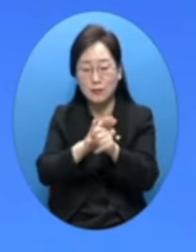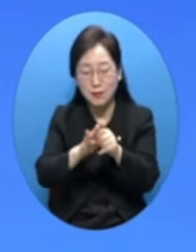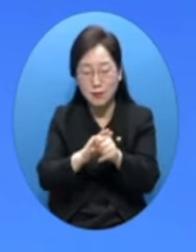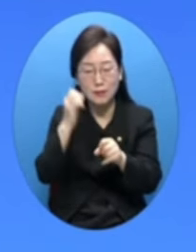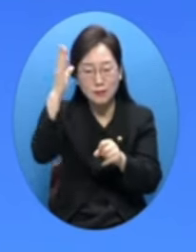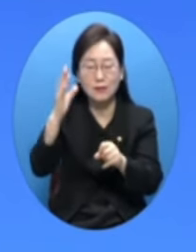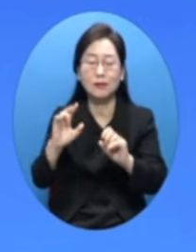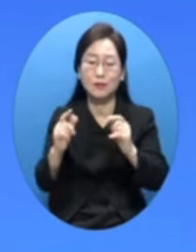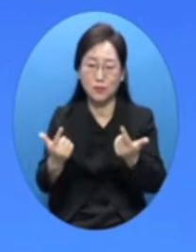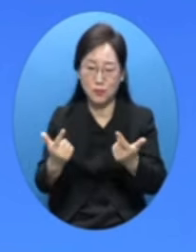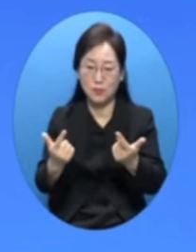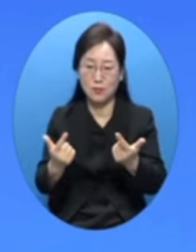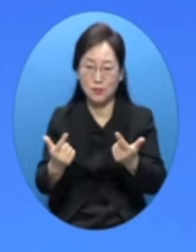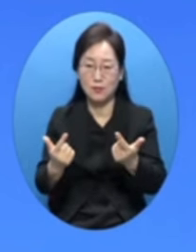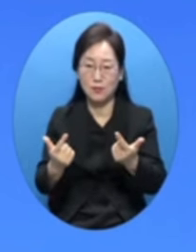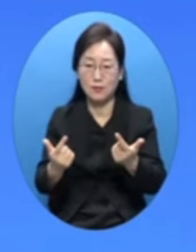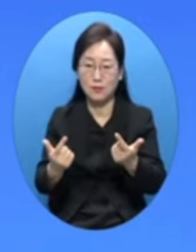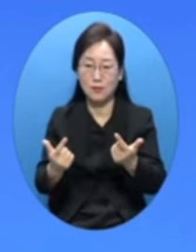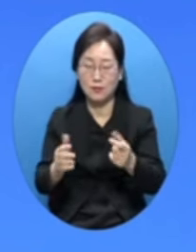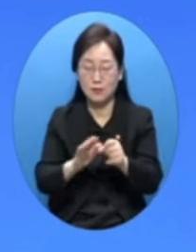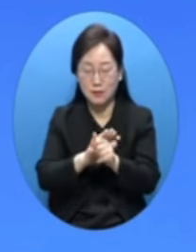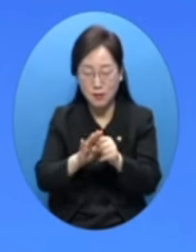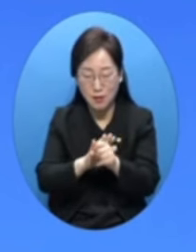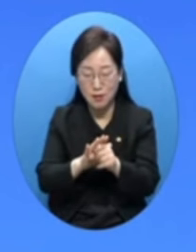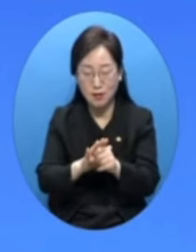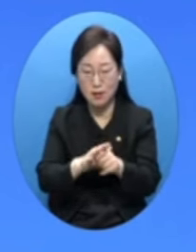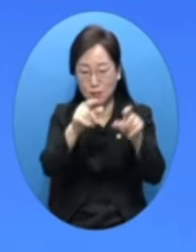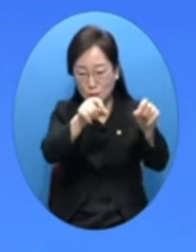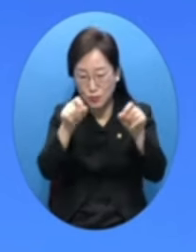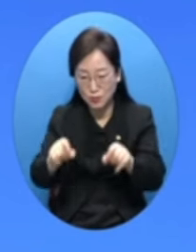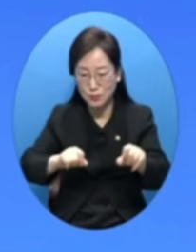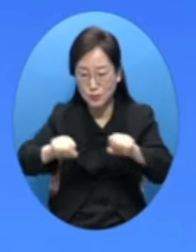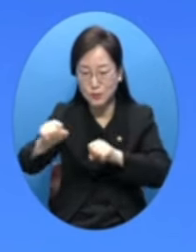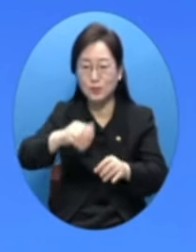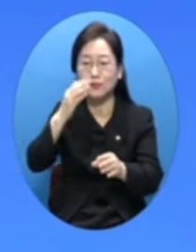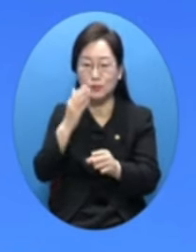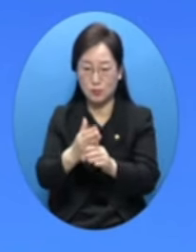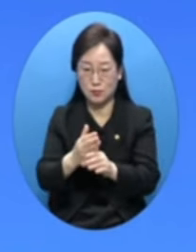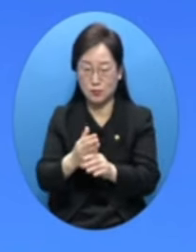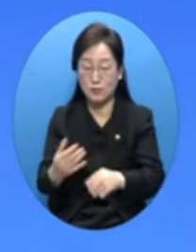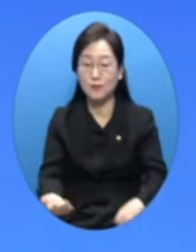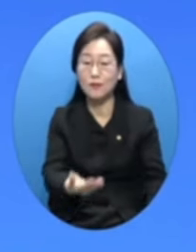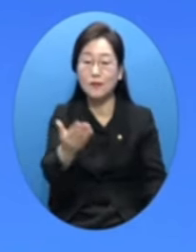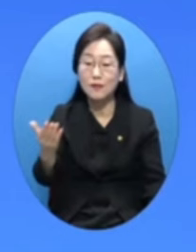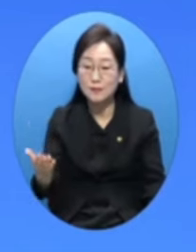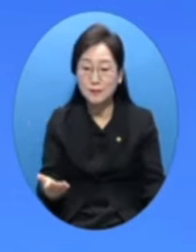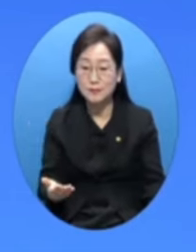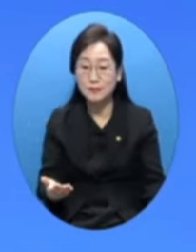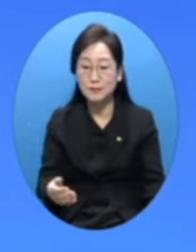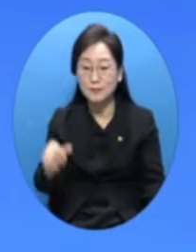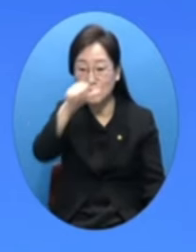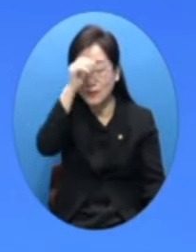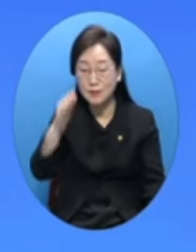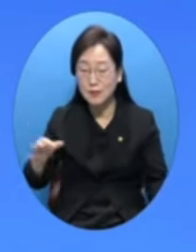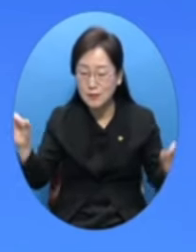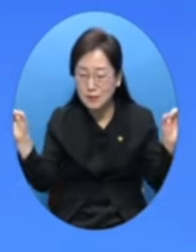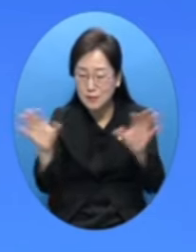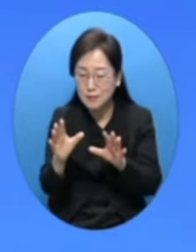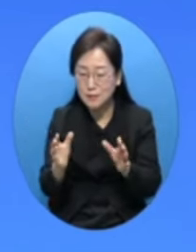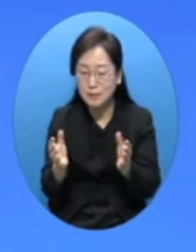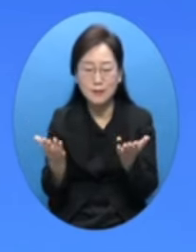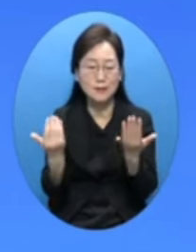기도하면서 사랑의 섬김의 삶을 살아가고 있는 것입니다. 여러분, 인생은 잠깐 지나가는